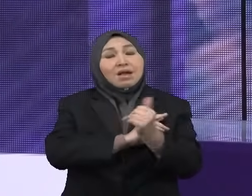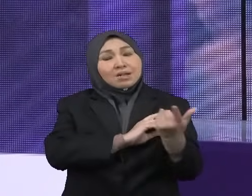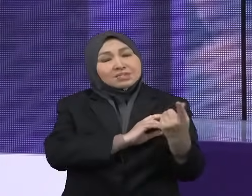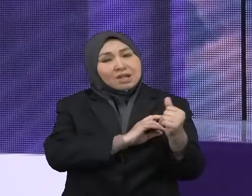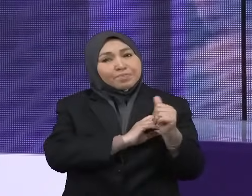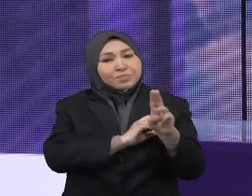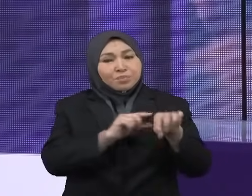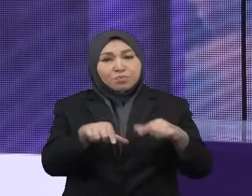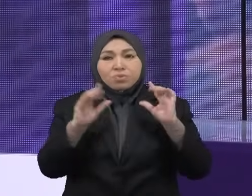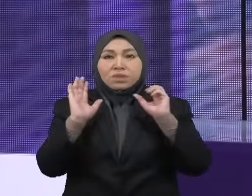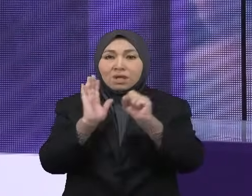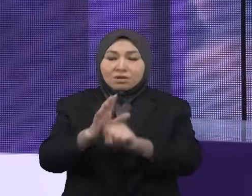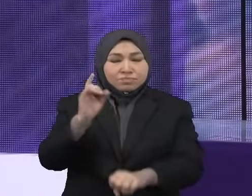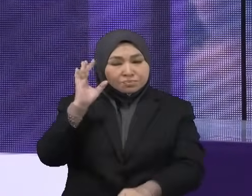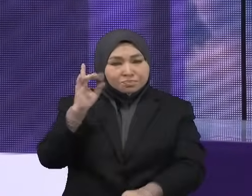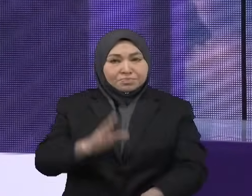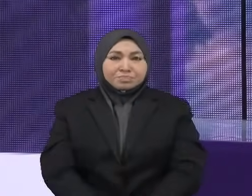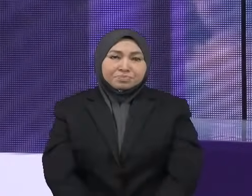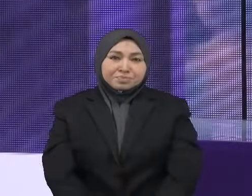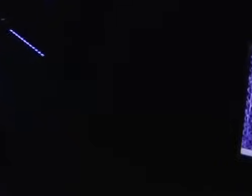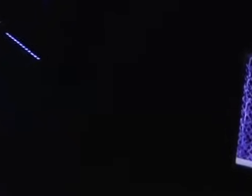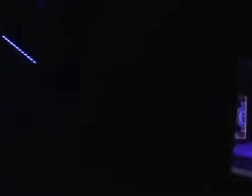Time, Quran Salat Infaq.